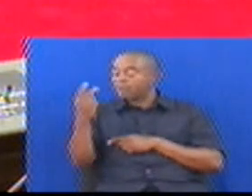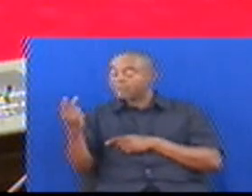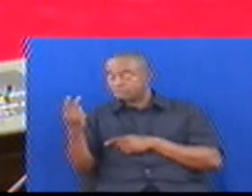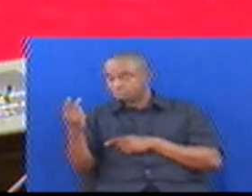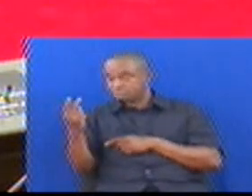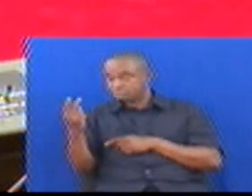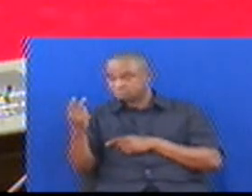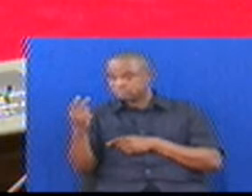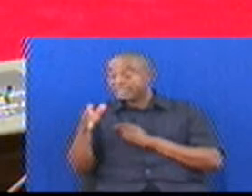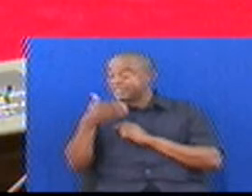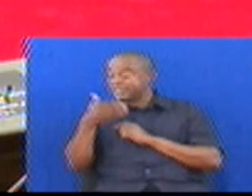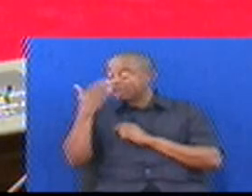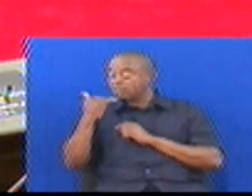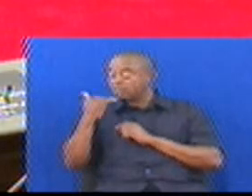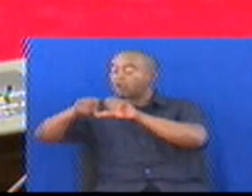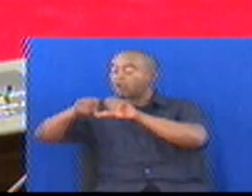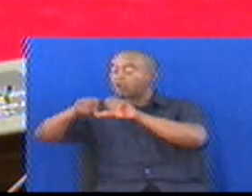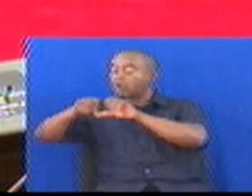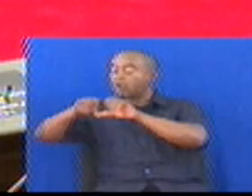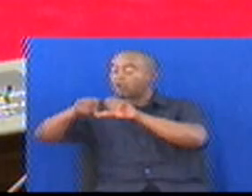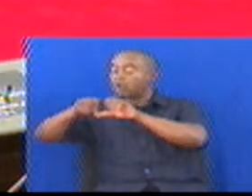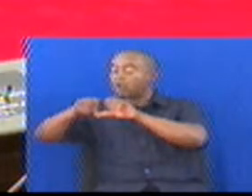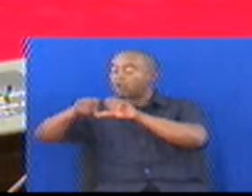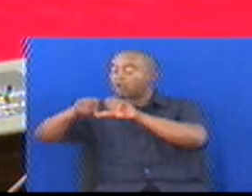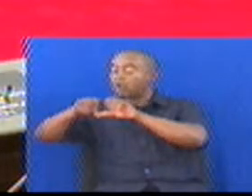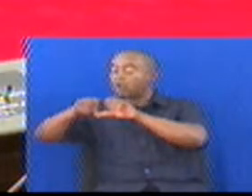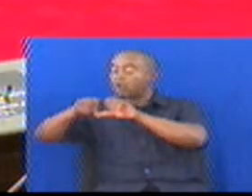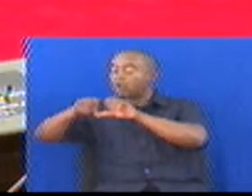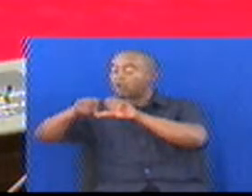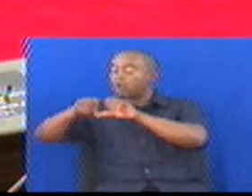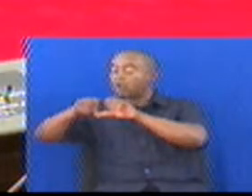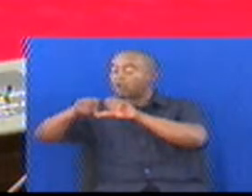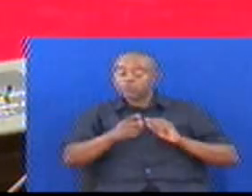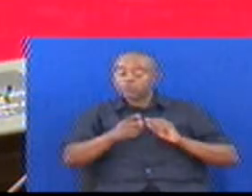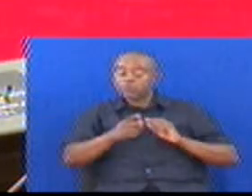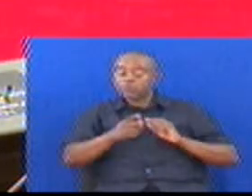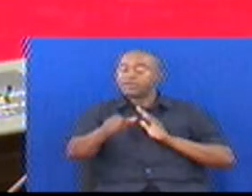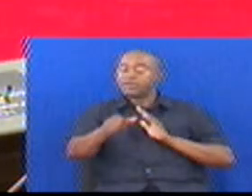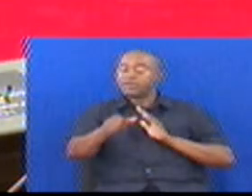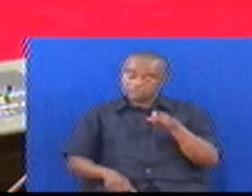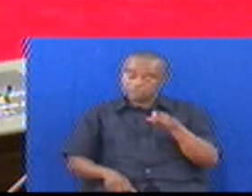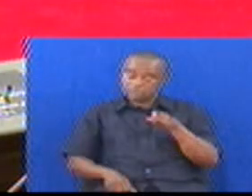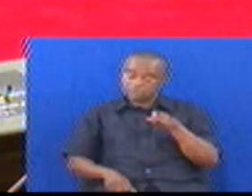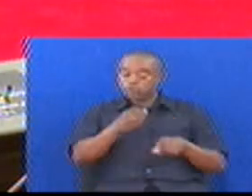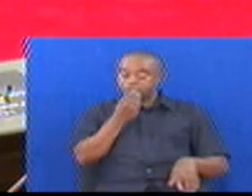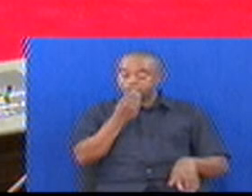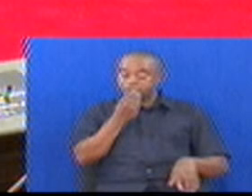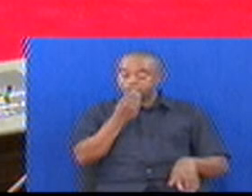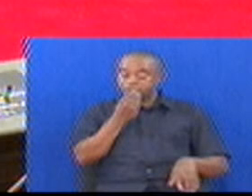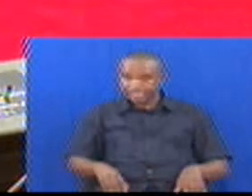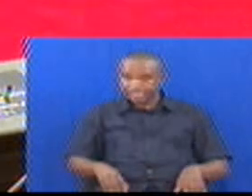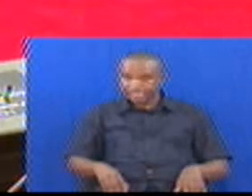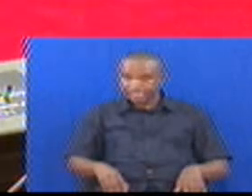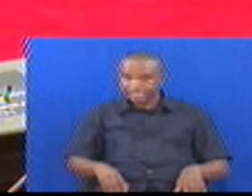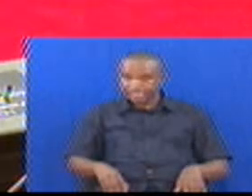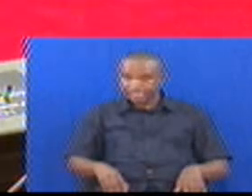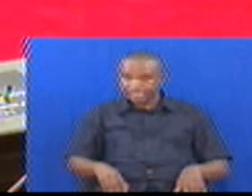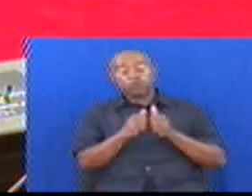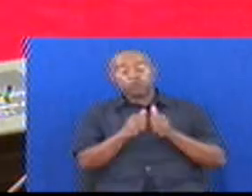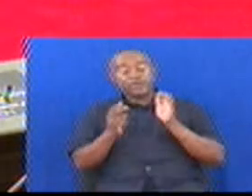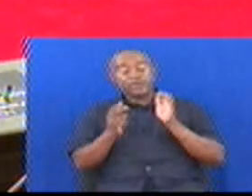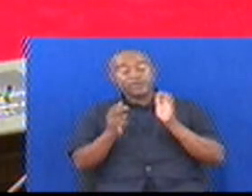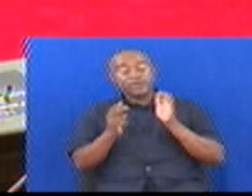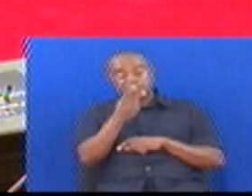42.27 ambazo zilijumuisha pia faini zilizolipwa na washtakiwa. Aidha, shilingi bilioni